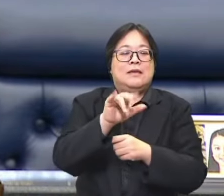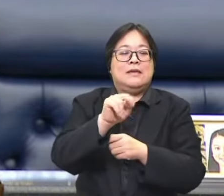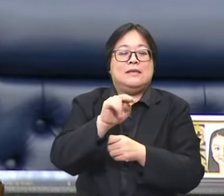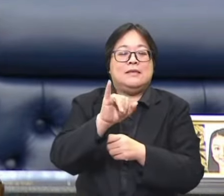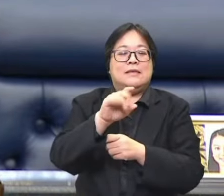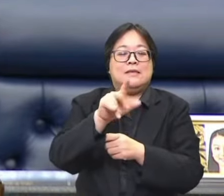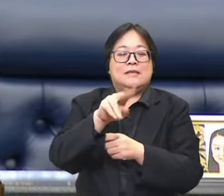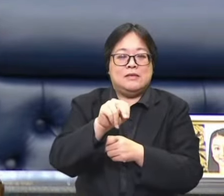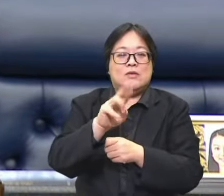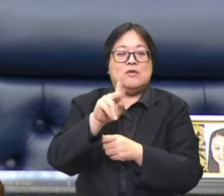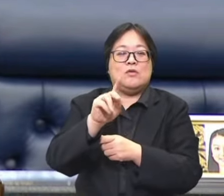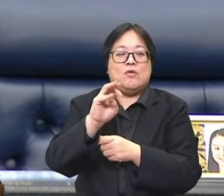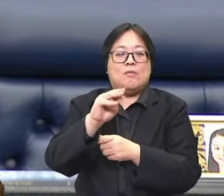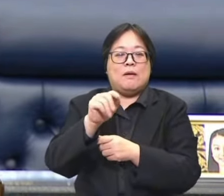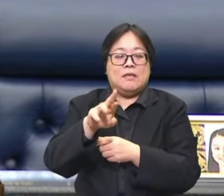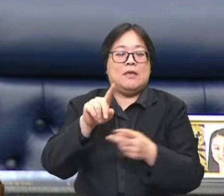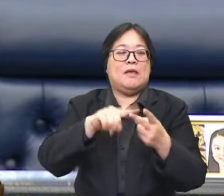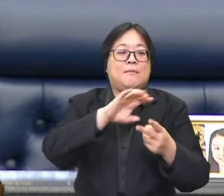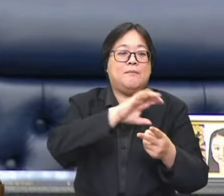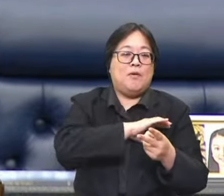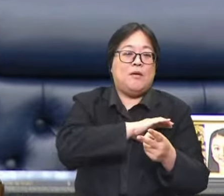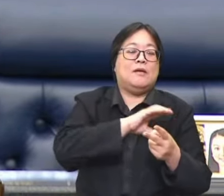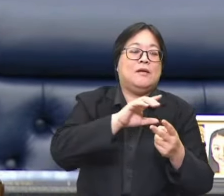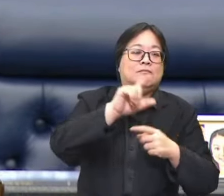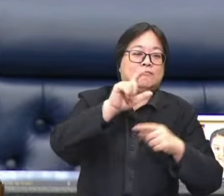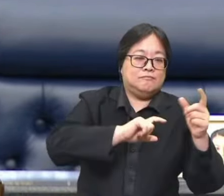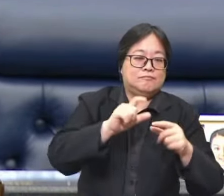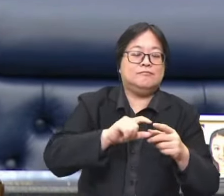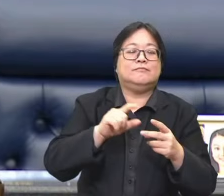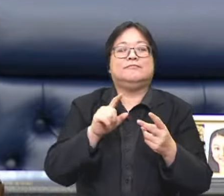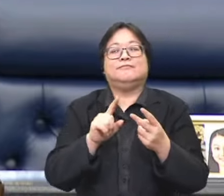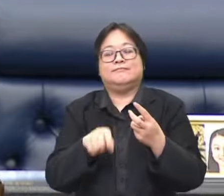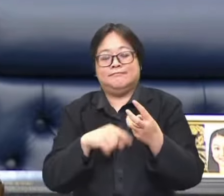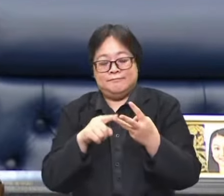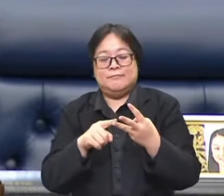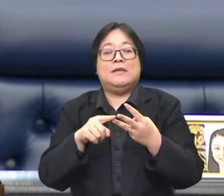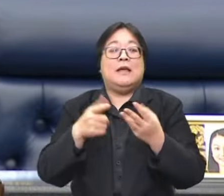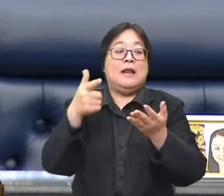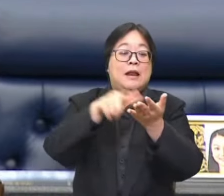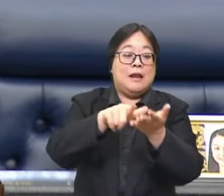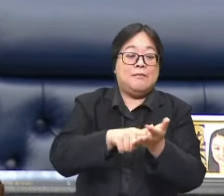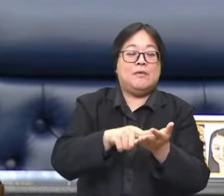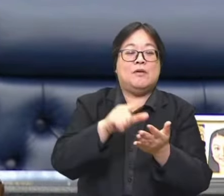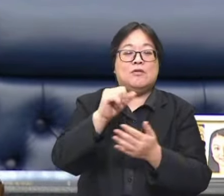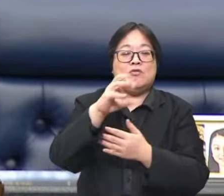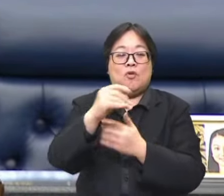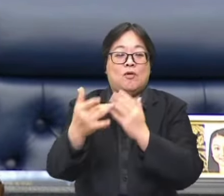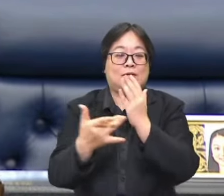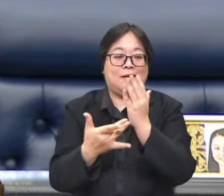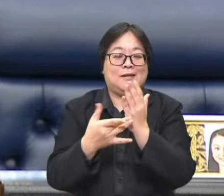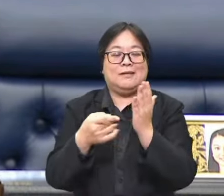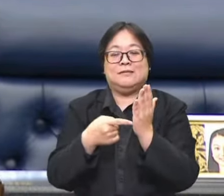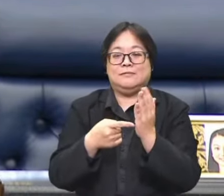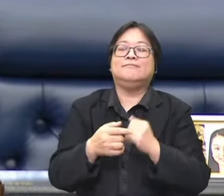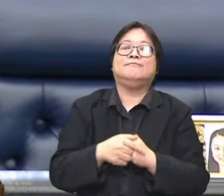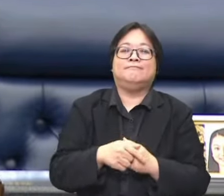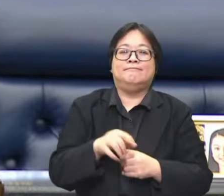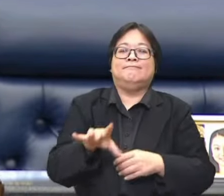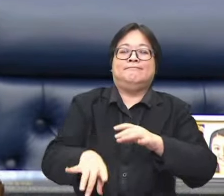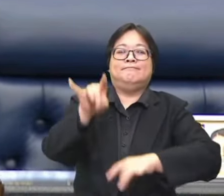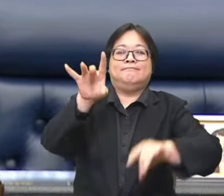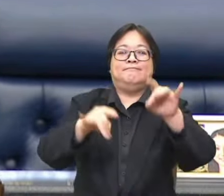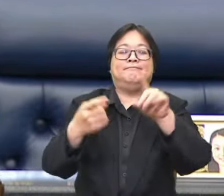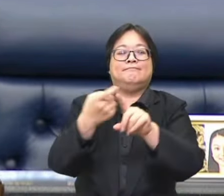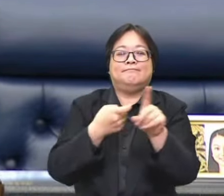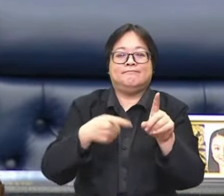OCPD Dan Wangi dan juga JWP serta DBKL. Manakala bagi laporan penilaian geoteknikal, ia melibatkan penemuan